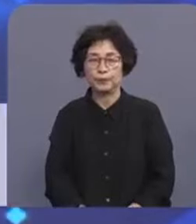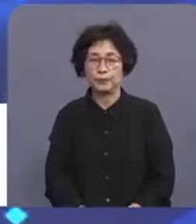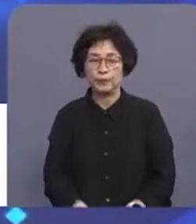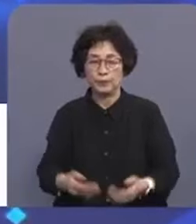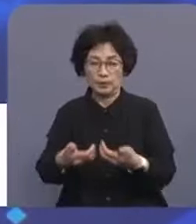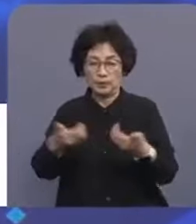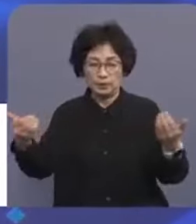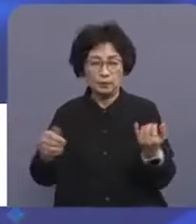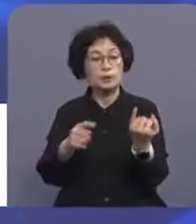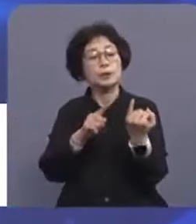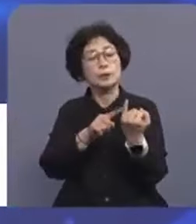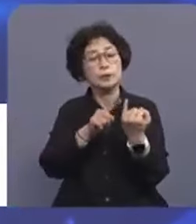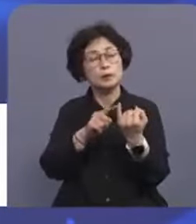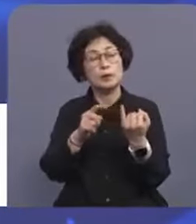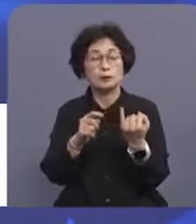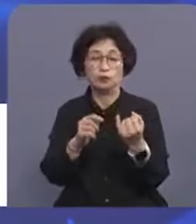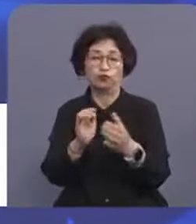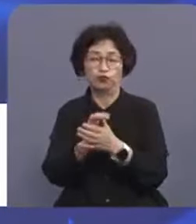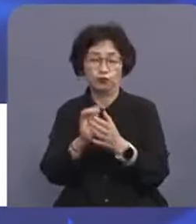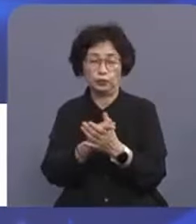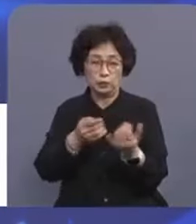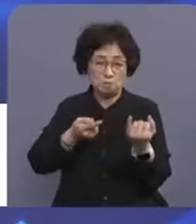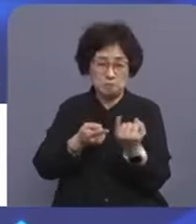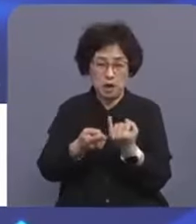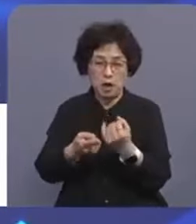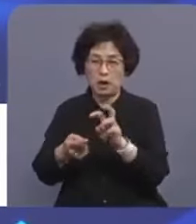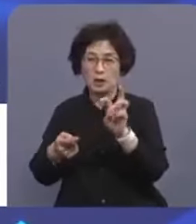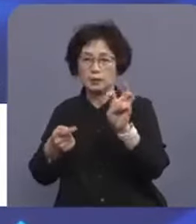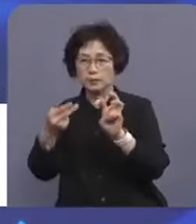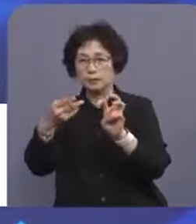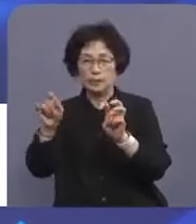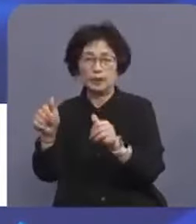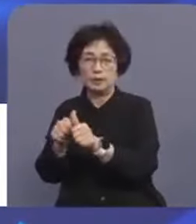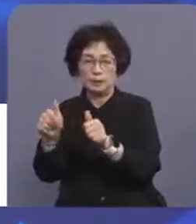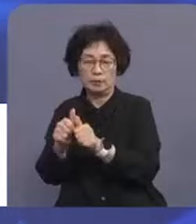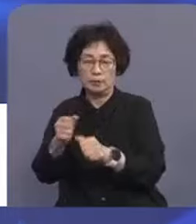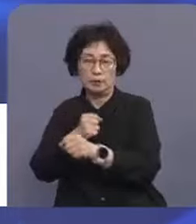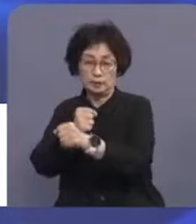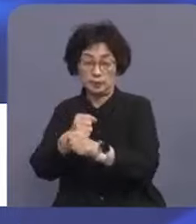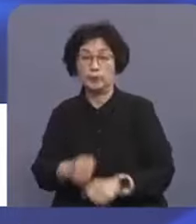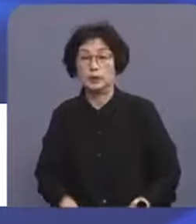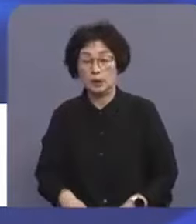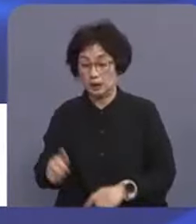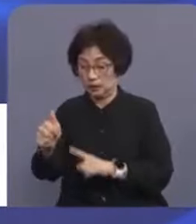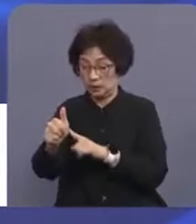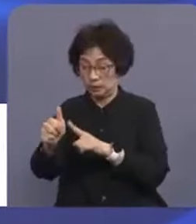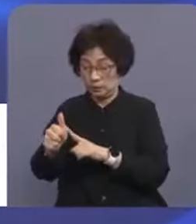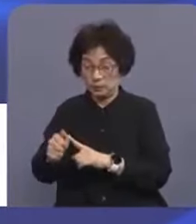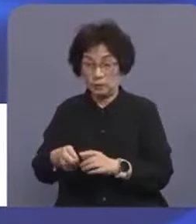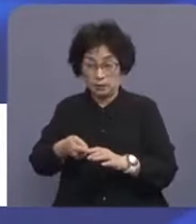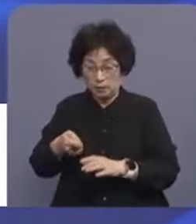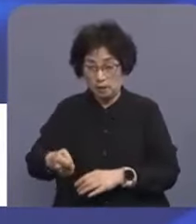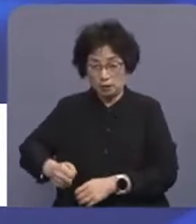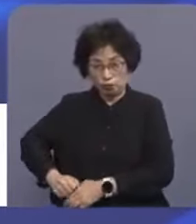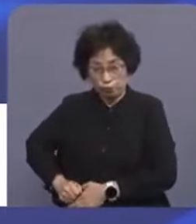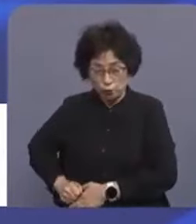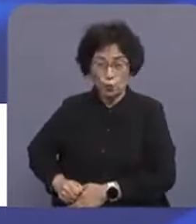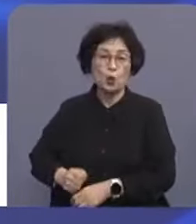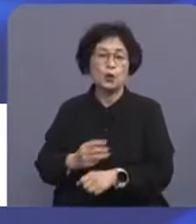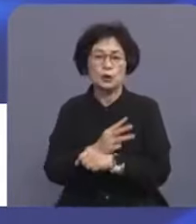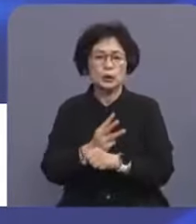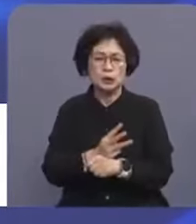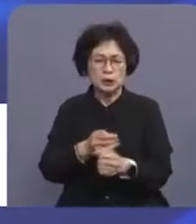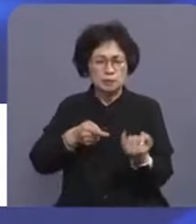헤어진 여자친구를 살해한 혐의로 30대 남성이 구속됐습니다. 이 남성은 흉기를 숨기고 범행 3시간 전부터 여성